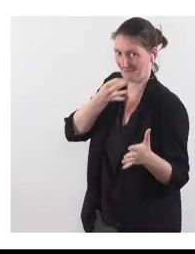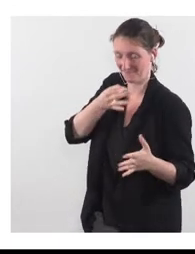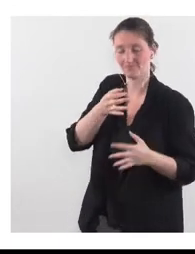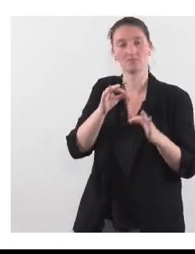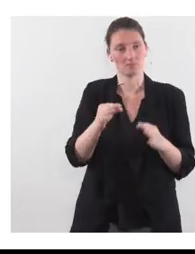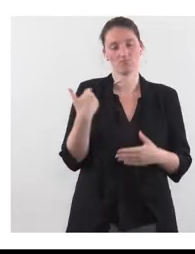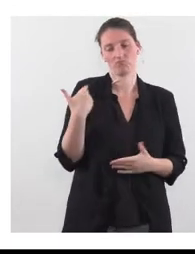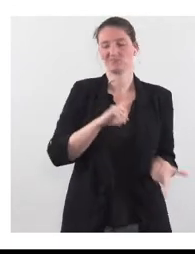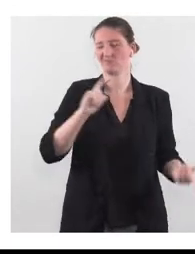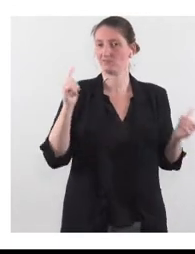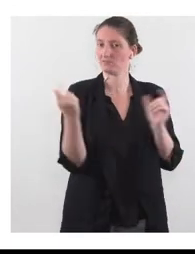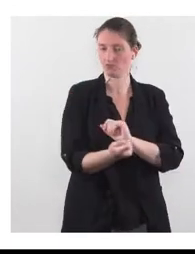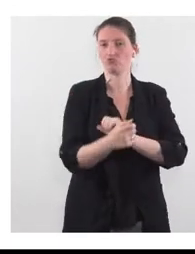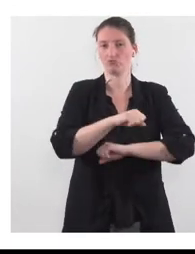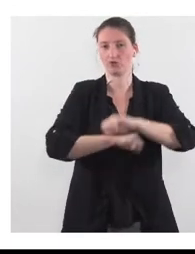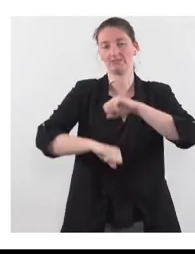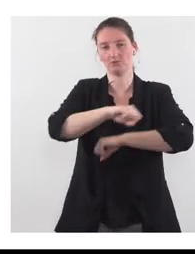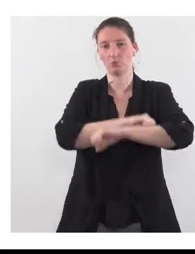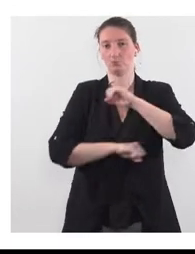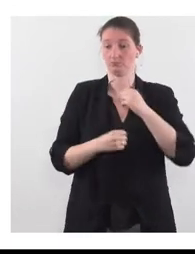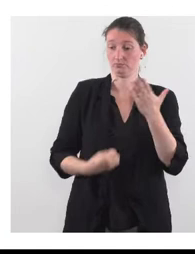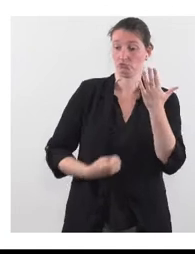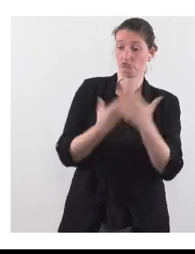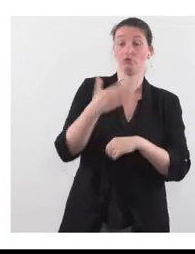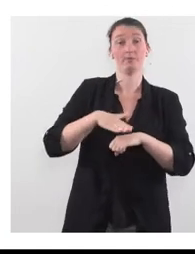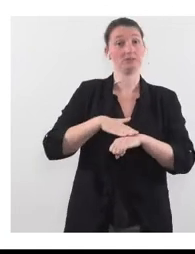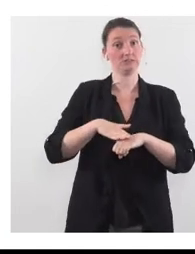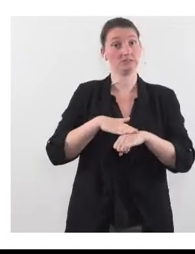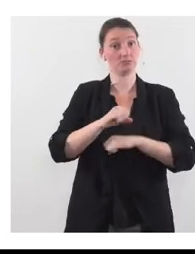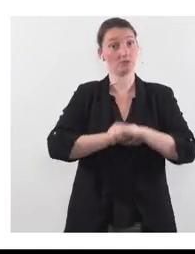avons changé cela et nous avons une nouvelle politique.